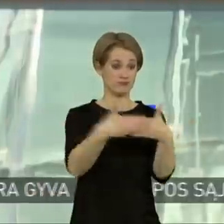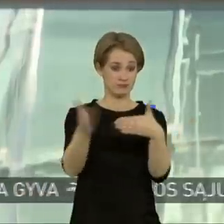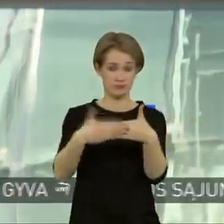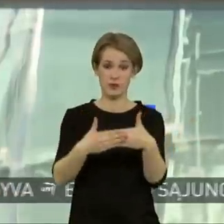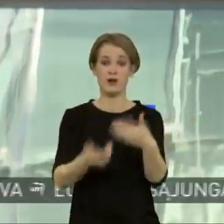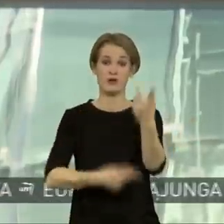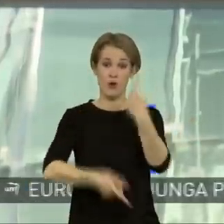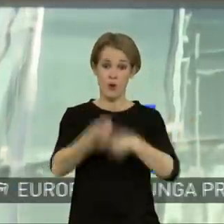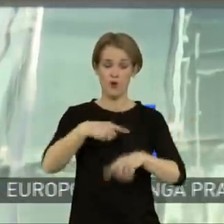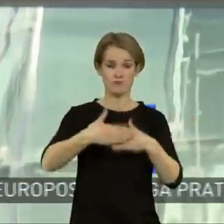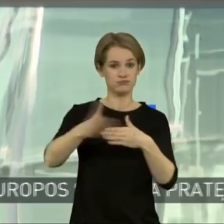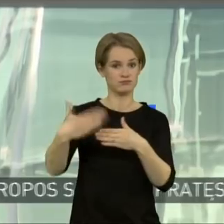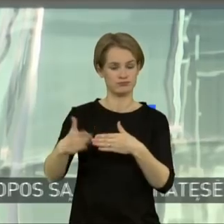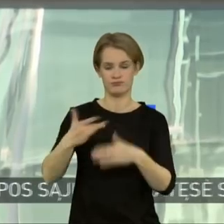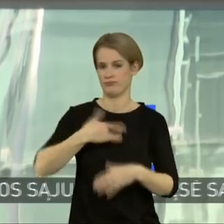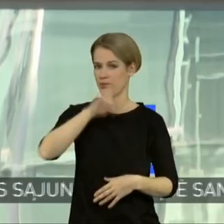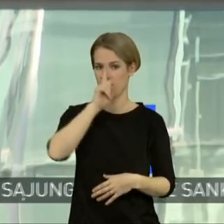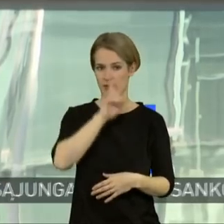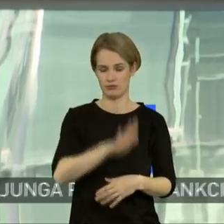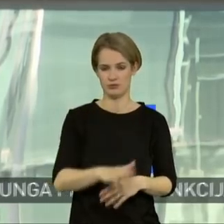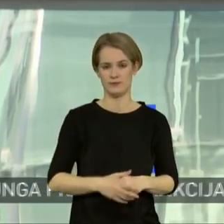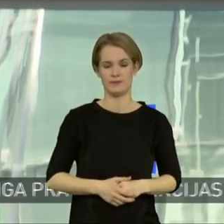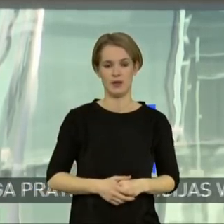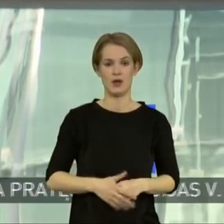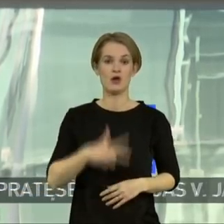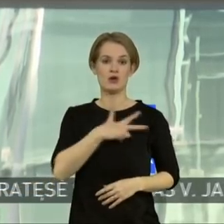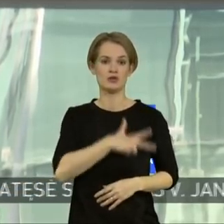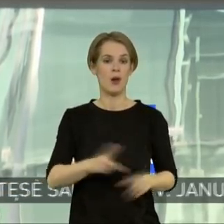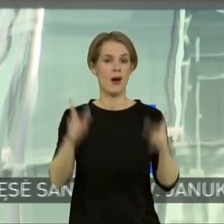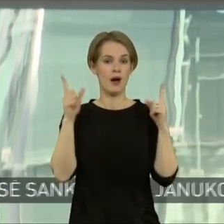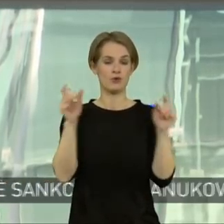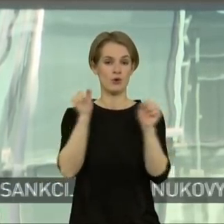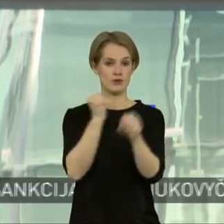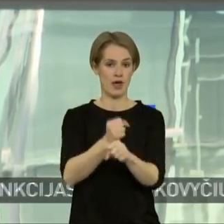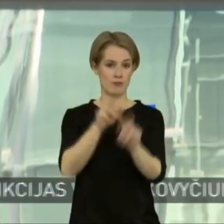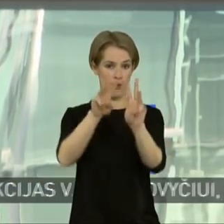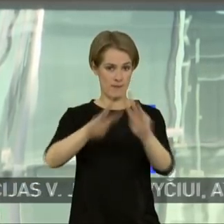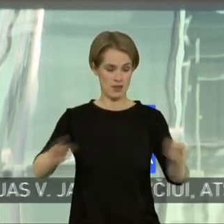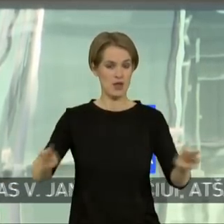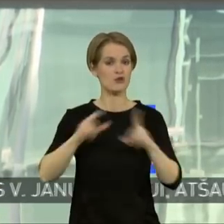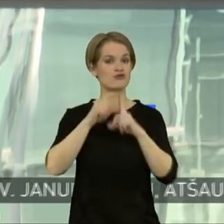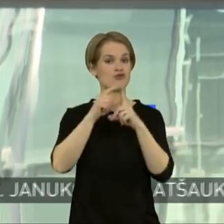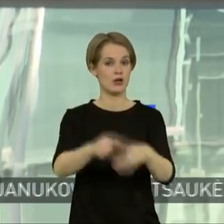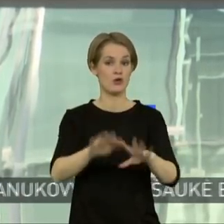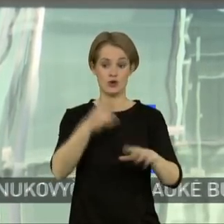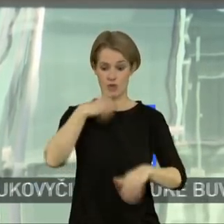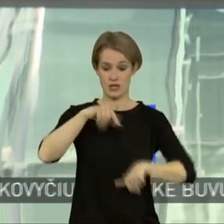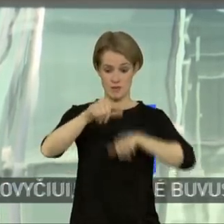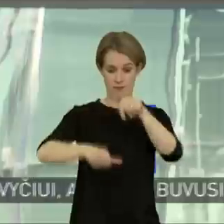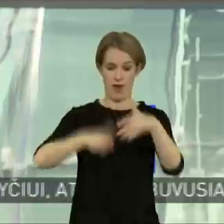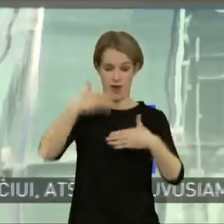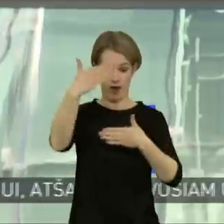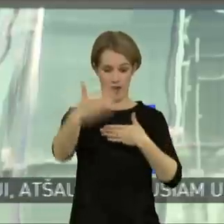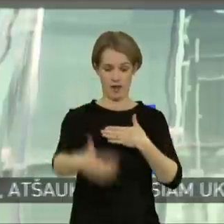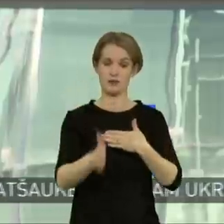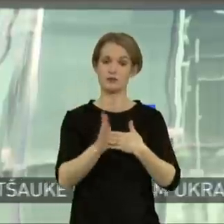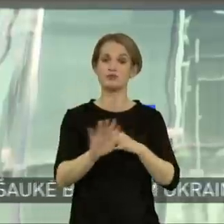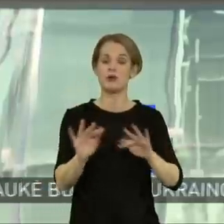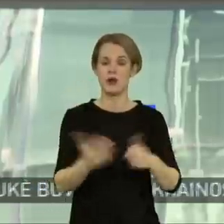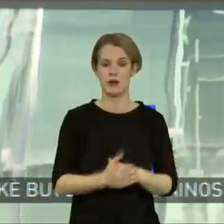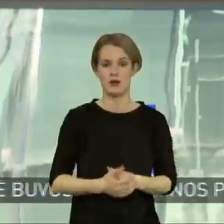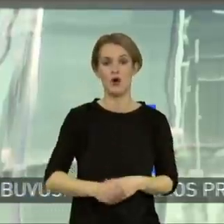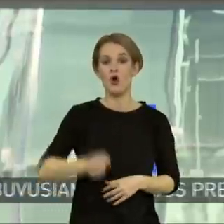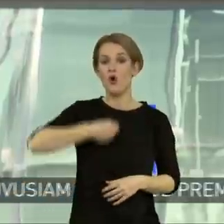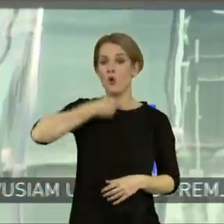seksis susirasti kitą darbą. Socialinės apsaugos ir darbo ministerija žada per šiemet surasti, kaip padaryti, kad vyresni žmonės